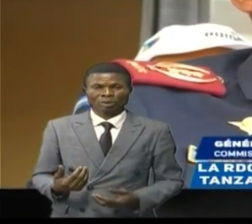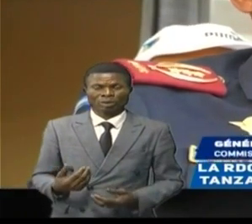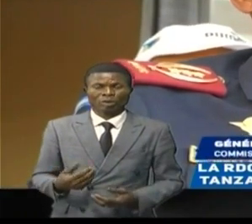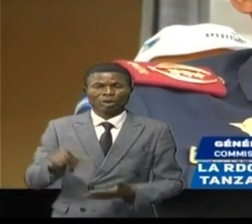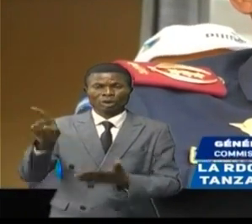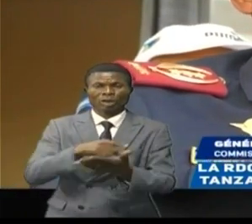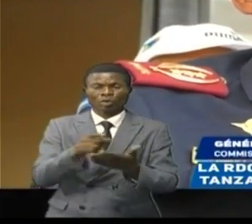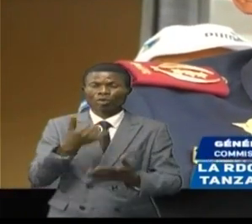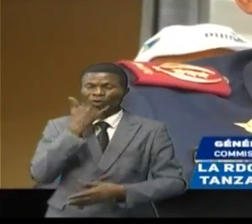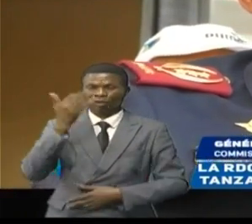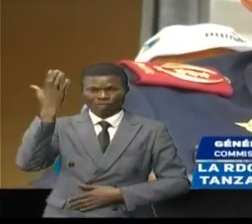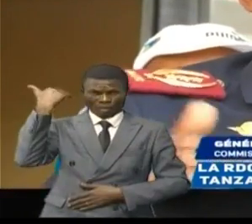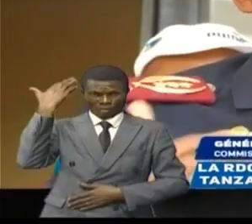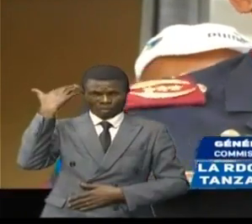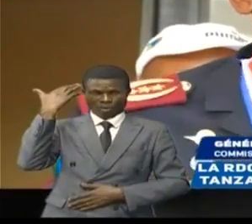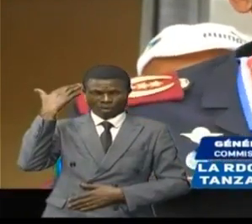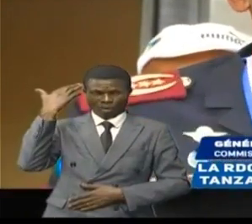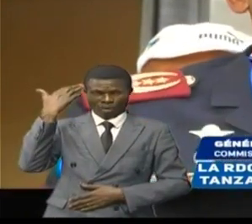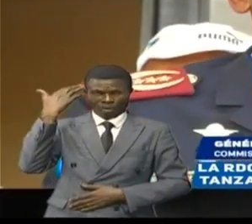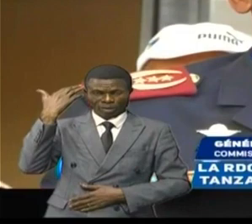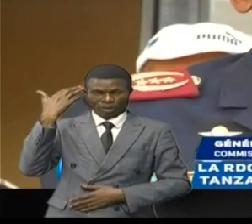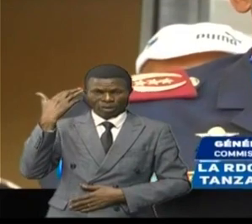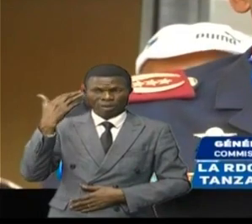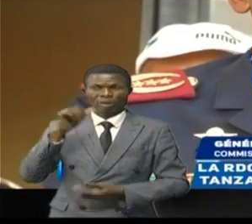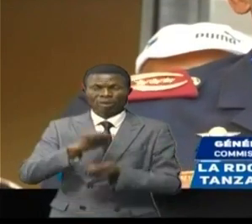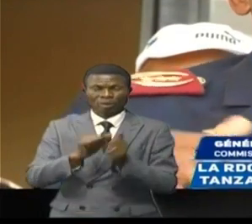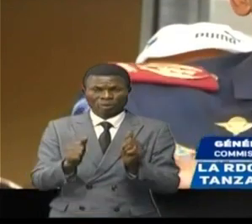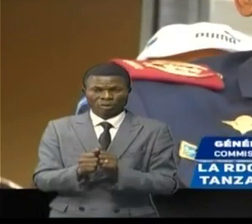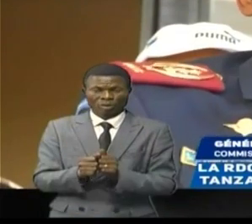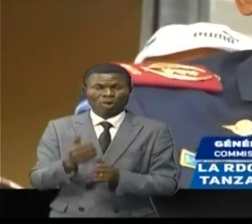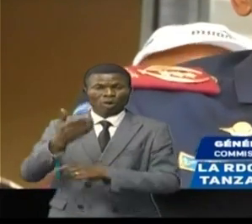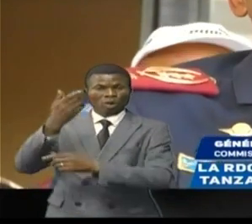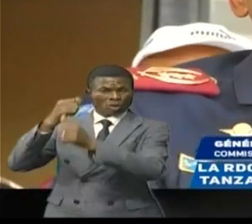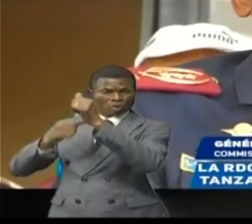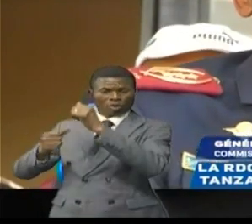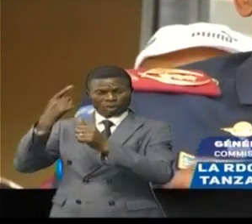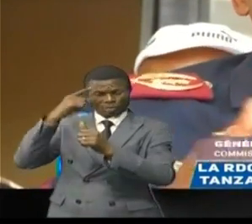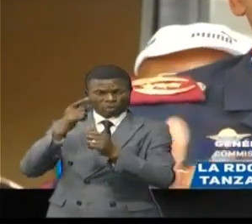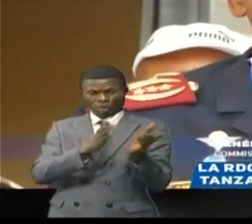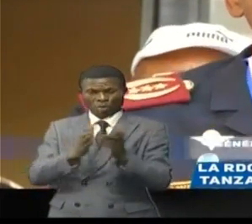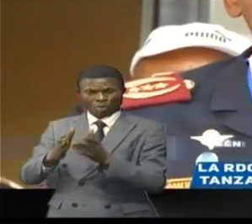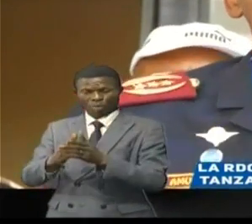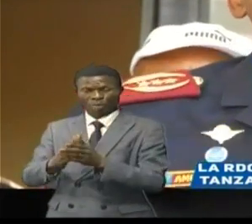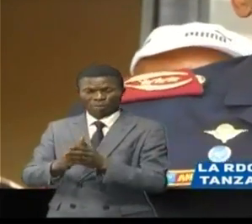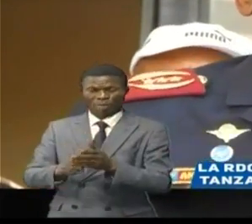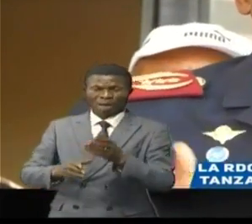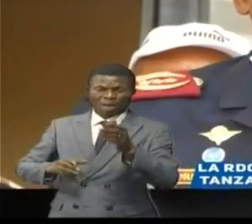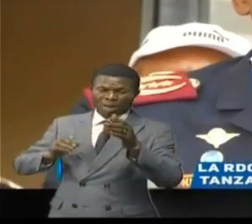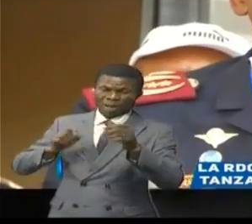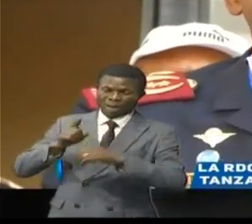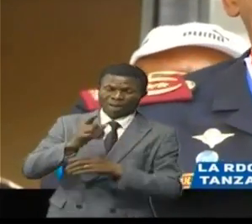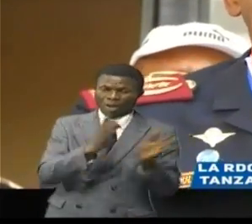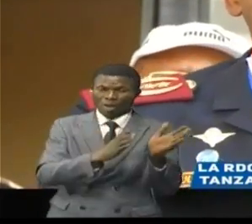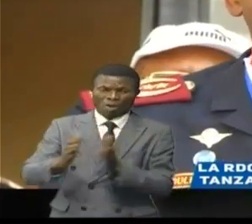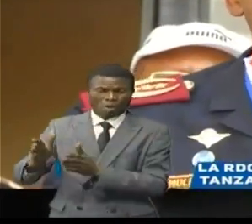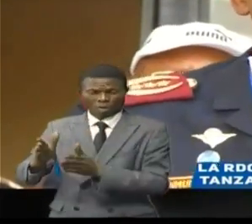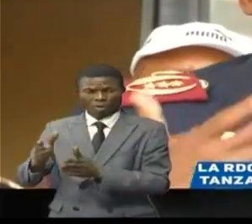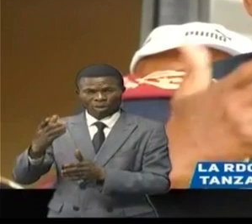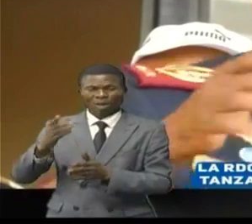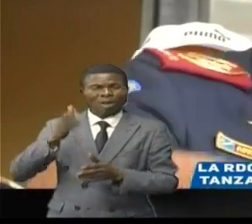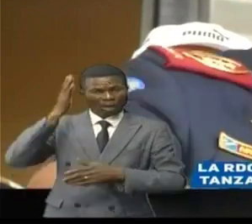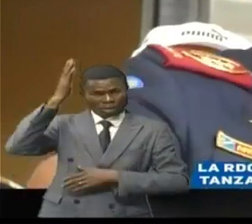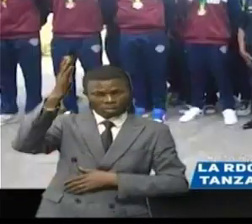corriger. Quand on recule, c'est pour agiter les tirs. On recule pour se préparer en conséquence pour